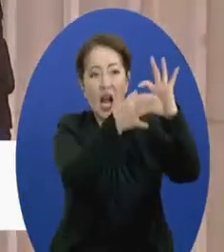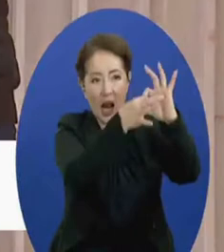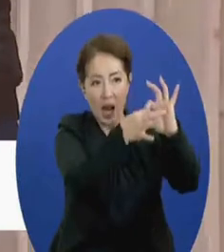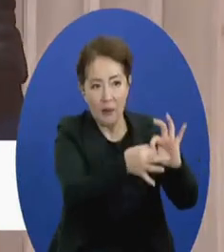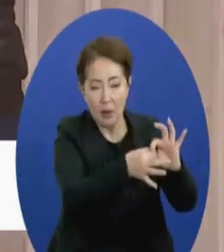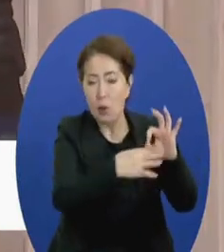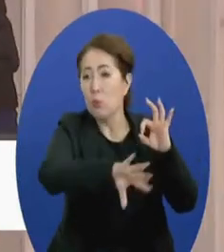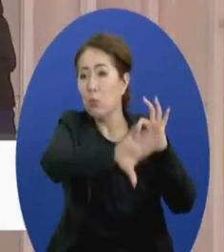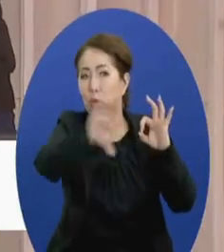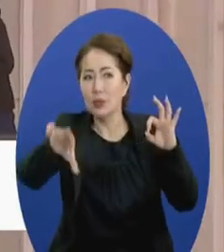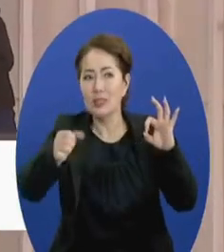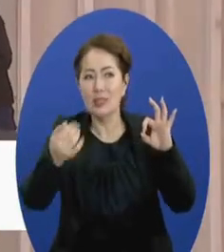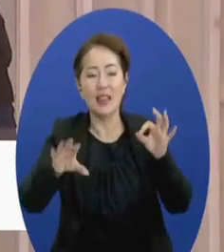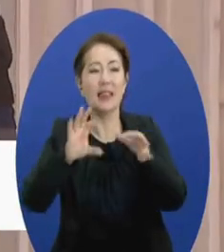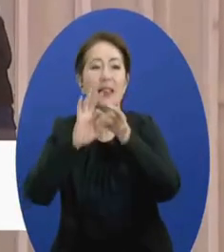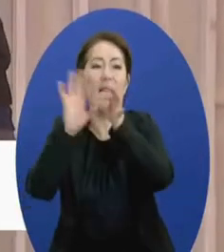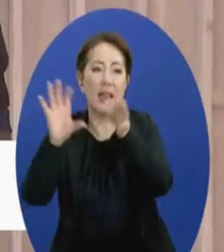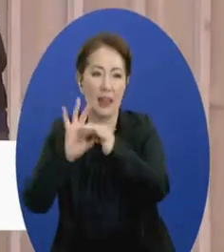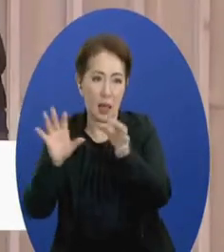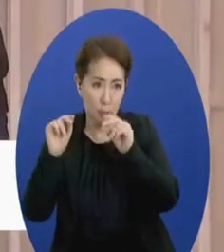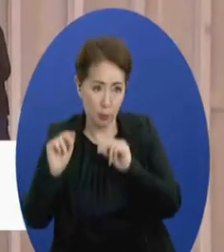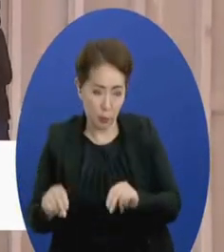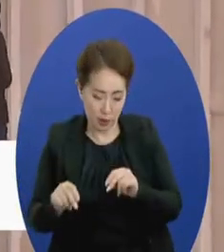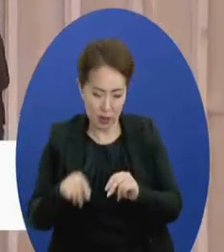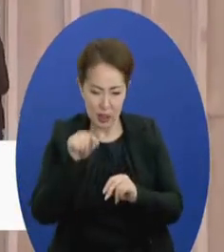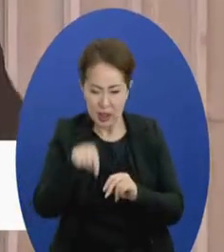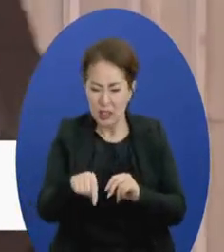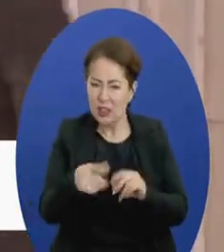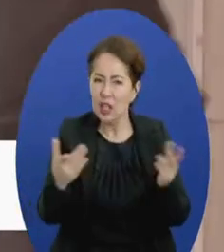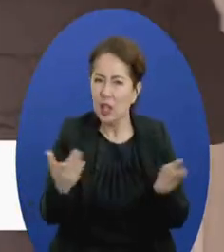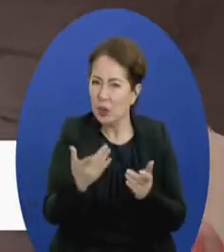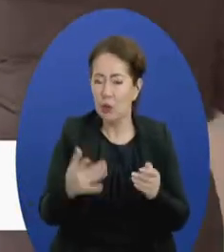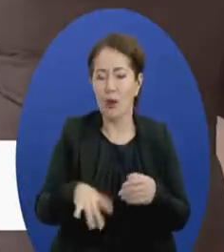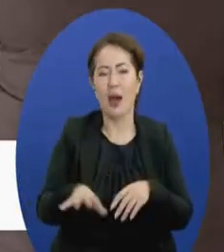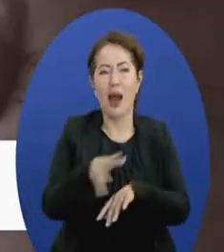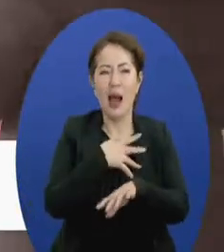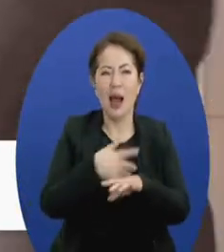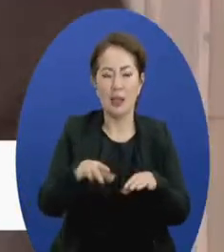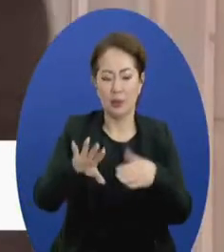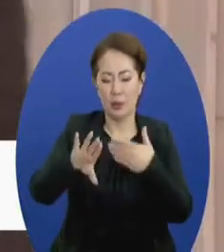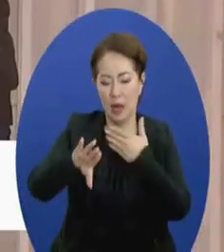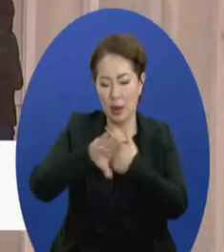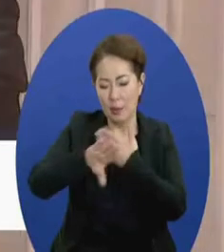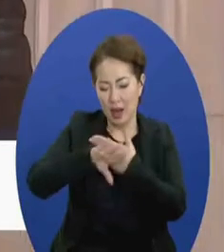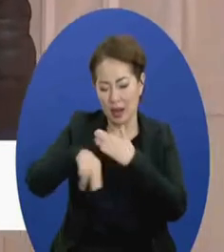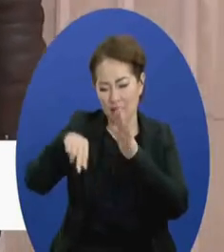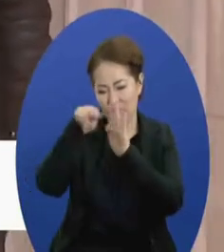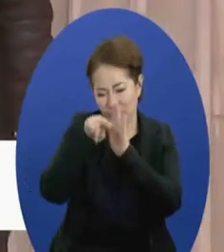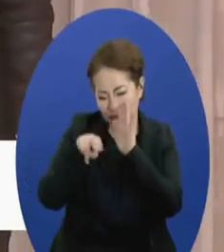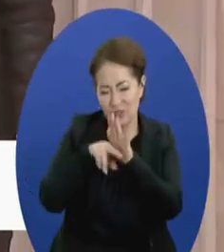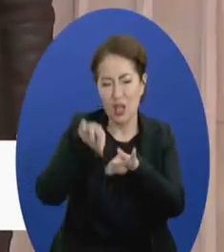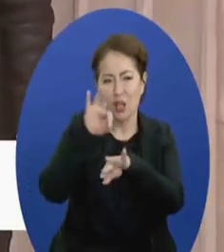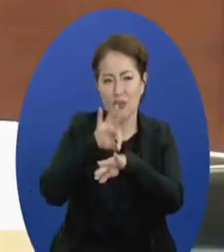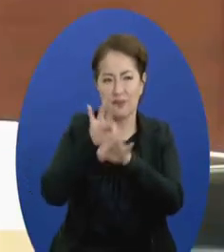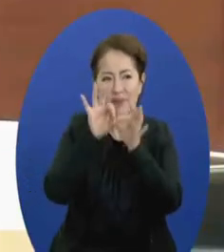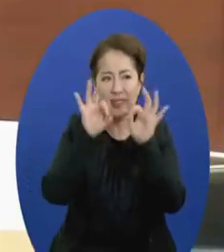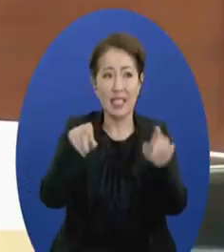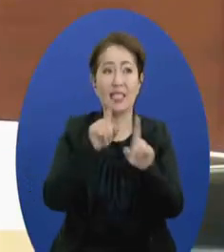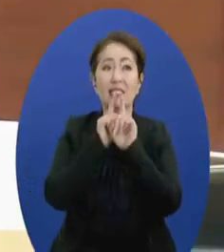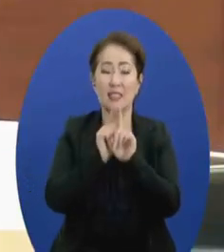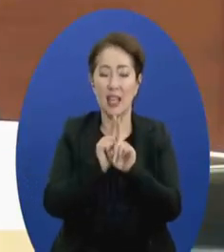хэвийн явуулна. Гэхдээ халдвар хамгааллын дэглэмийг үргэлжлүүлэн баримтлах гэсэн тайлбарыг нийслэлийн удирдлага өгч байна.